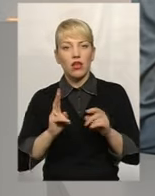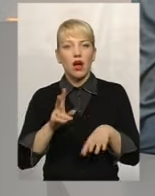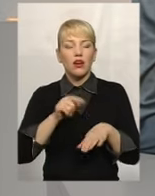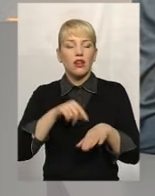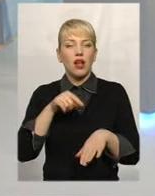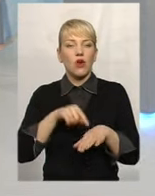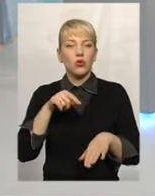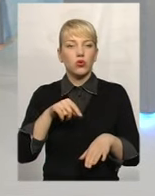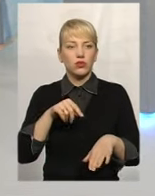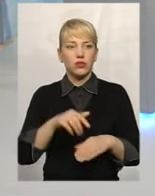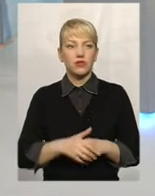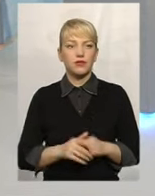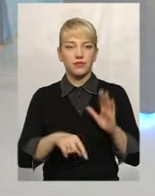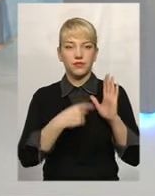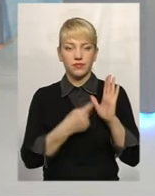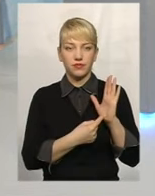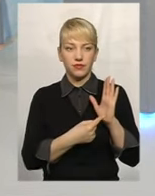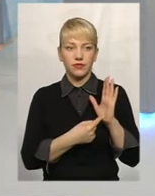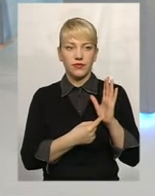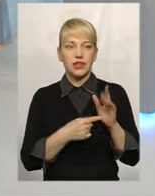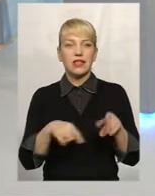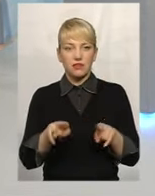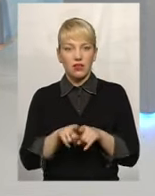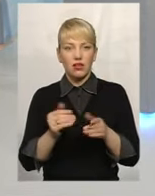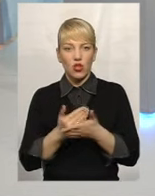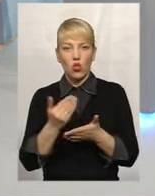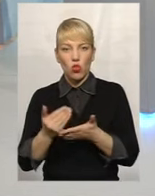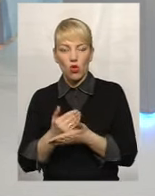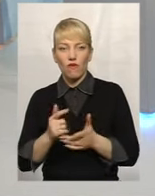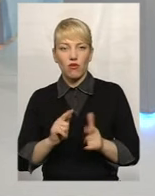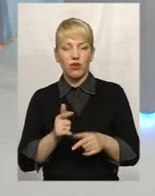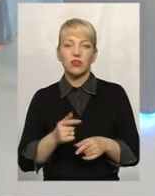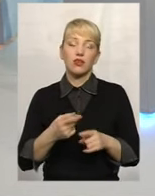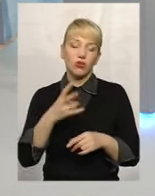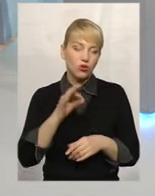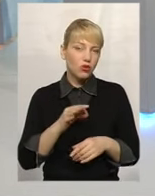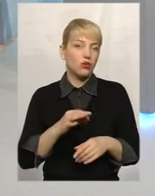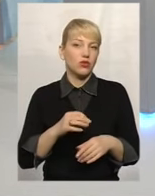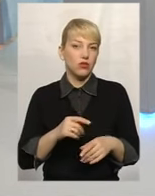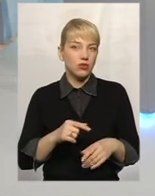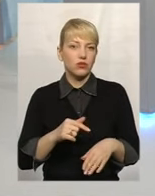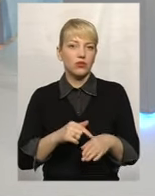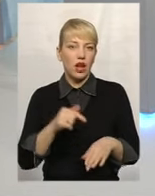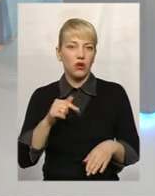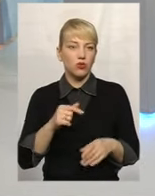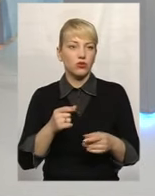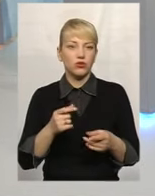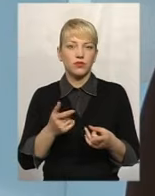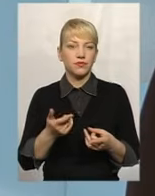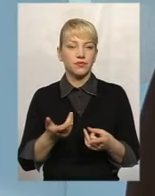наші роботодавці? Ну, реагують вони неоднозначно, скажу зразу, тому що,